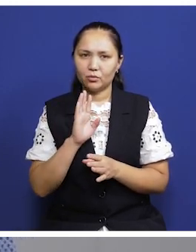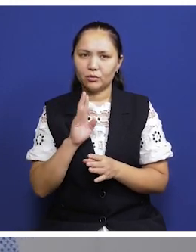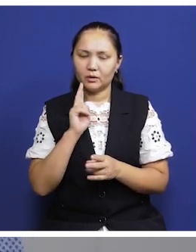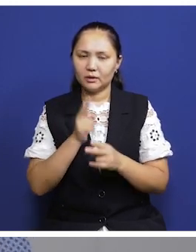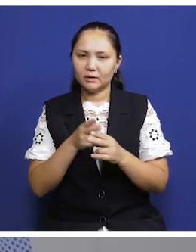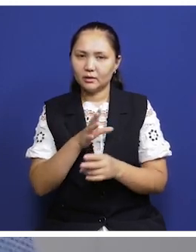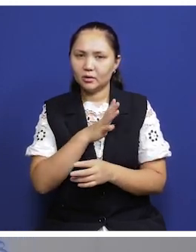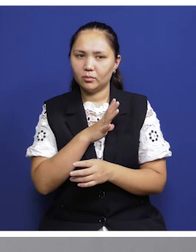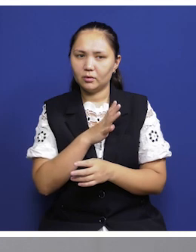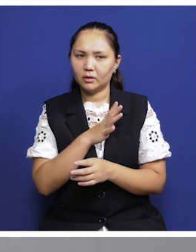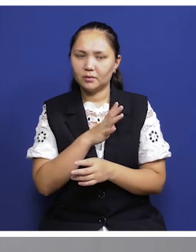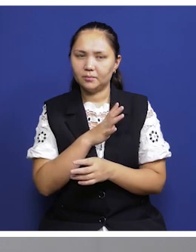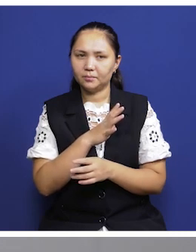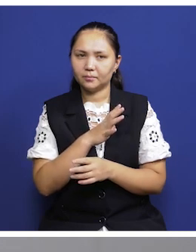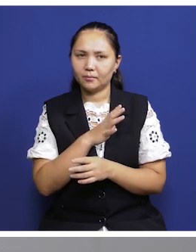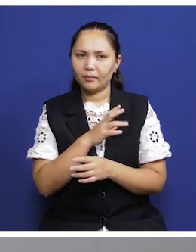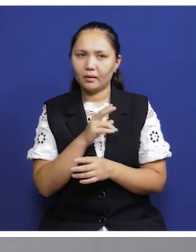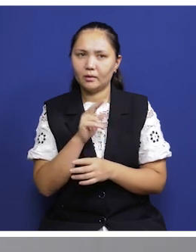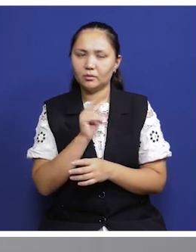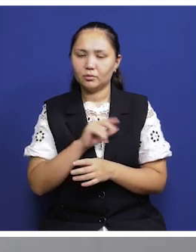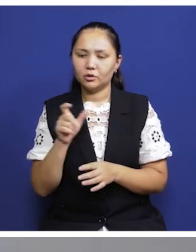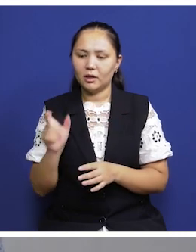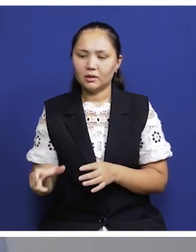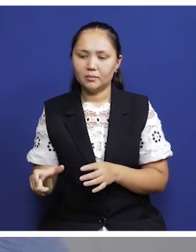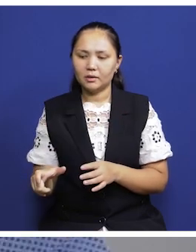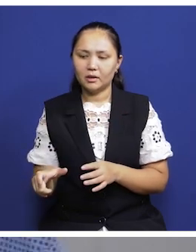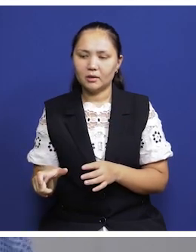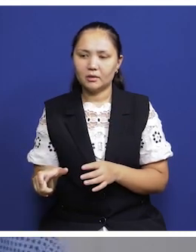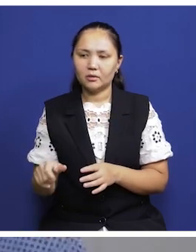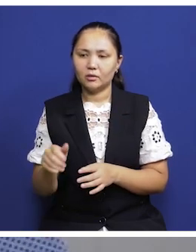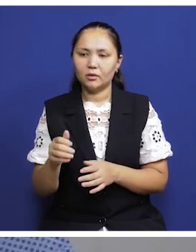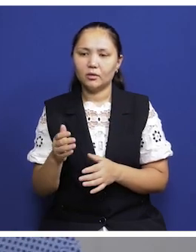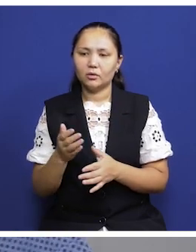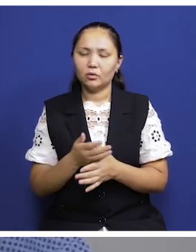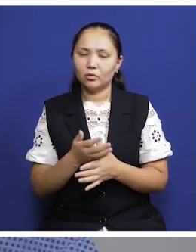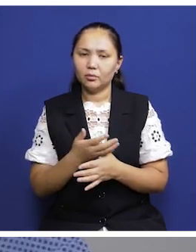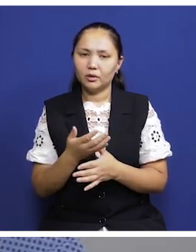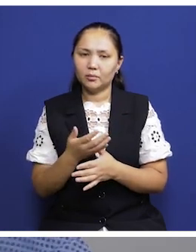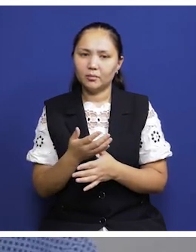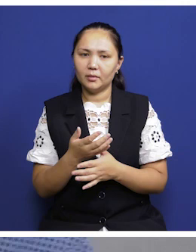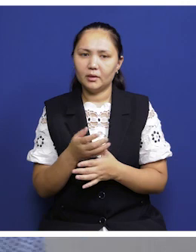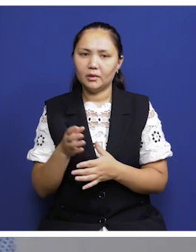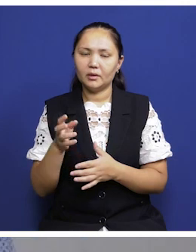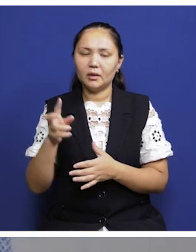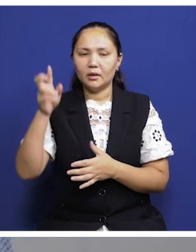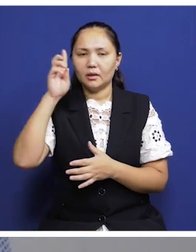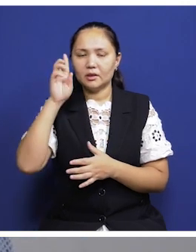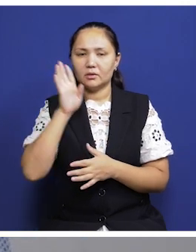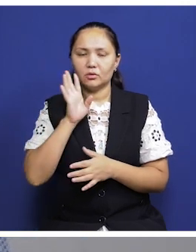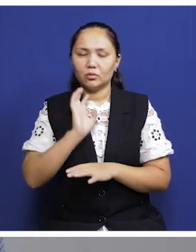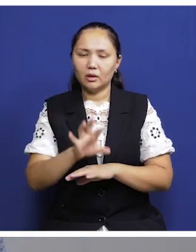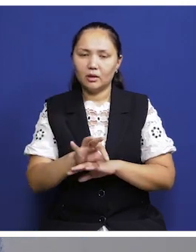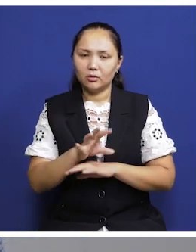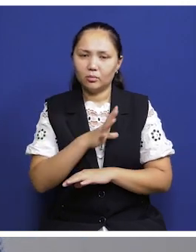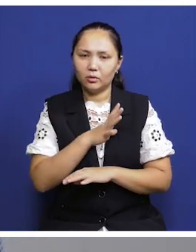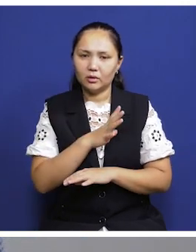Енді Отырар қызмет мекемесінің қызметкерлері қолдан келгенше сол жерді жамап жасқап елге су берді. Дегенмен